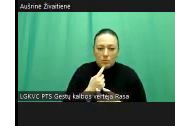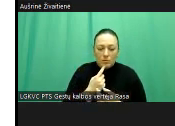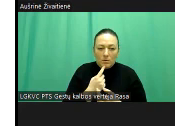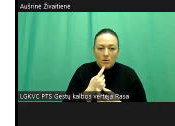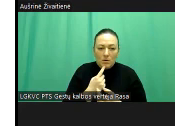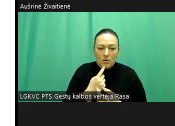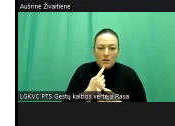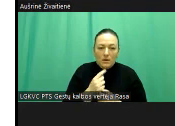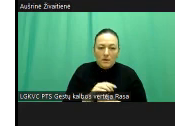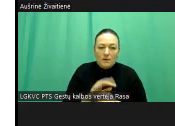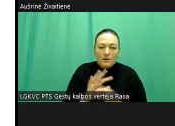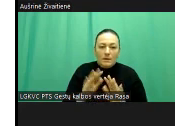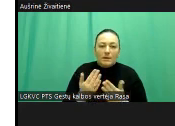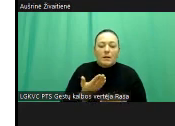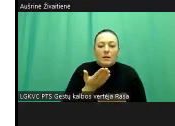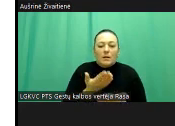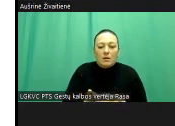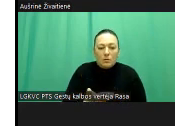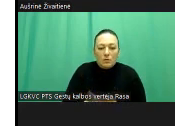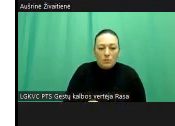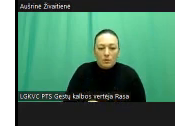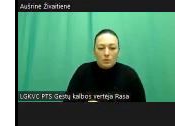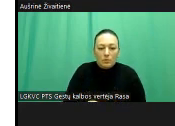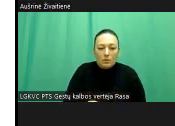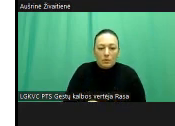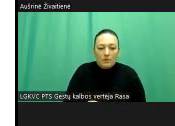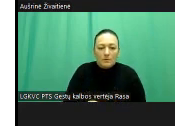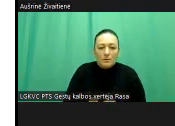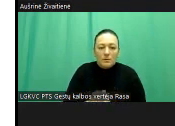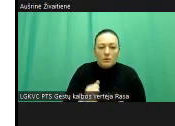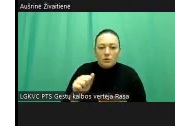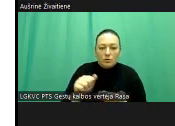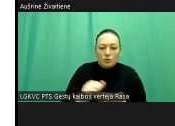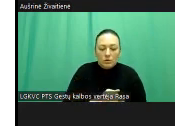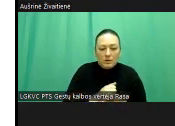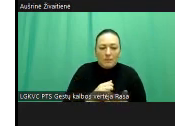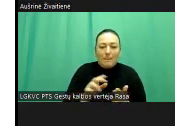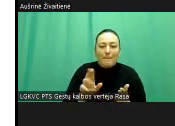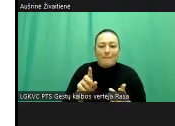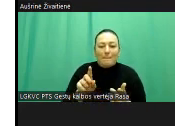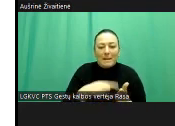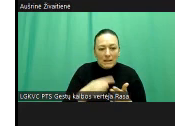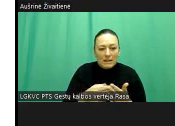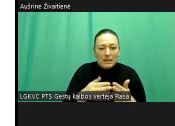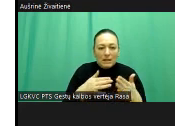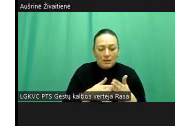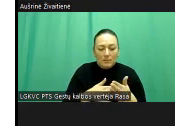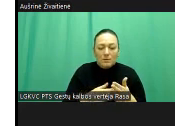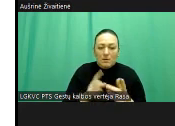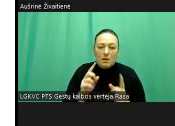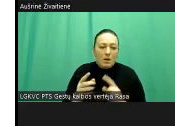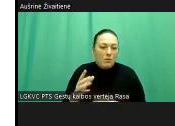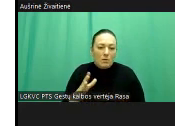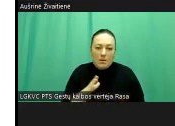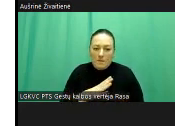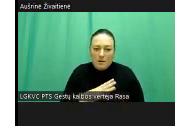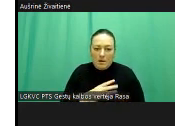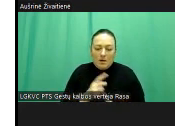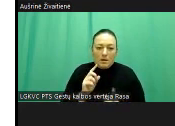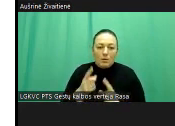tik, kad rekomenduojama ištrinti tas ribas, bet net ir tampa nebeįmanoma, jeigu